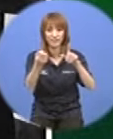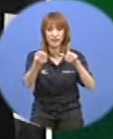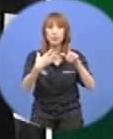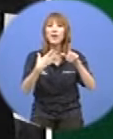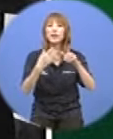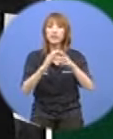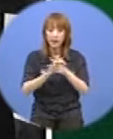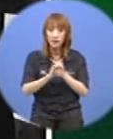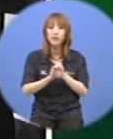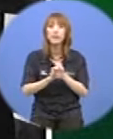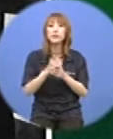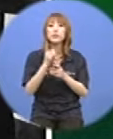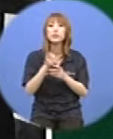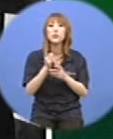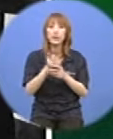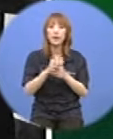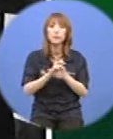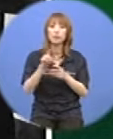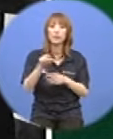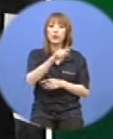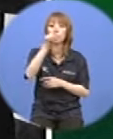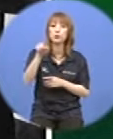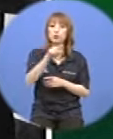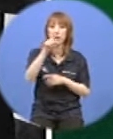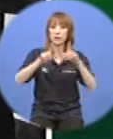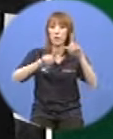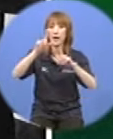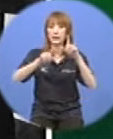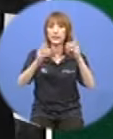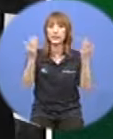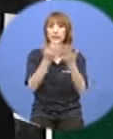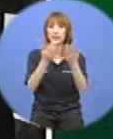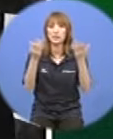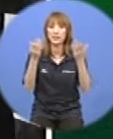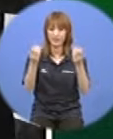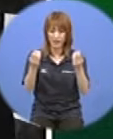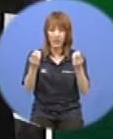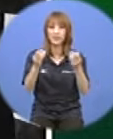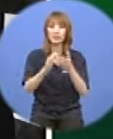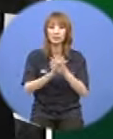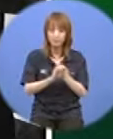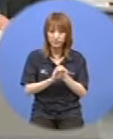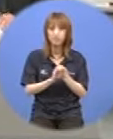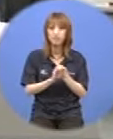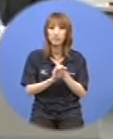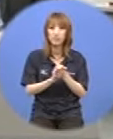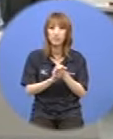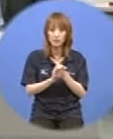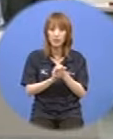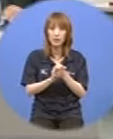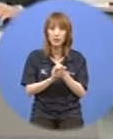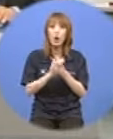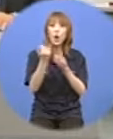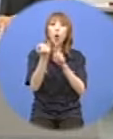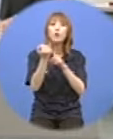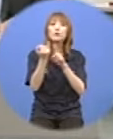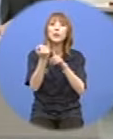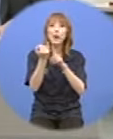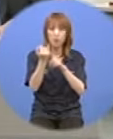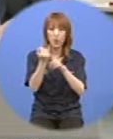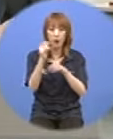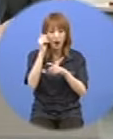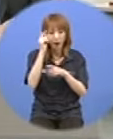で、渦巻きになるわけです。 あ、今のあの形の渦巻きがその奥様の